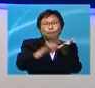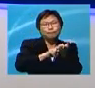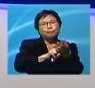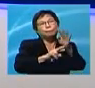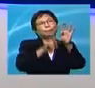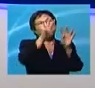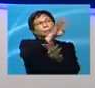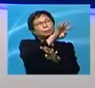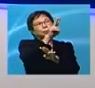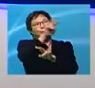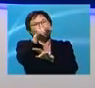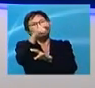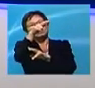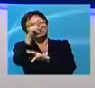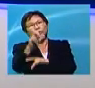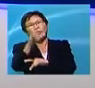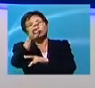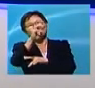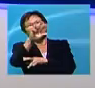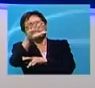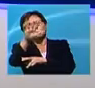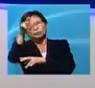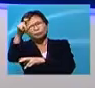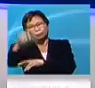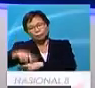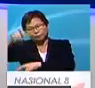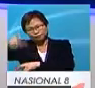seramai 42,365